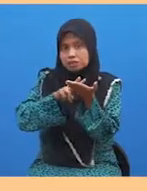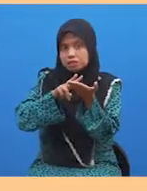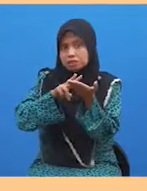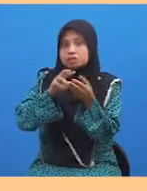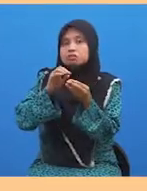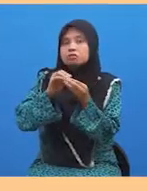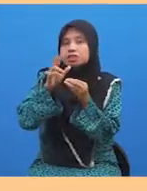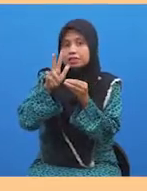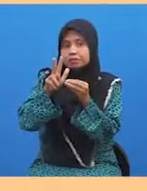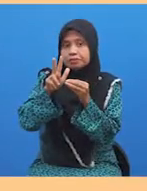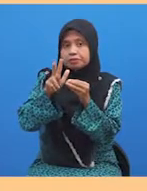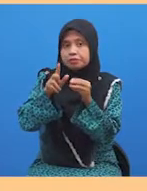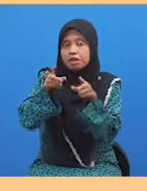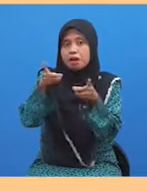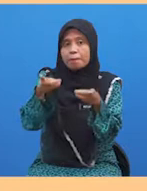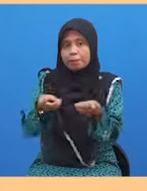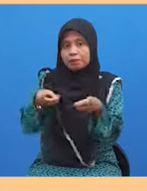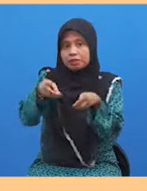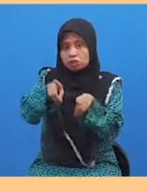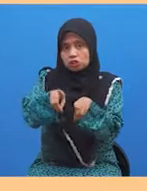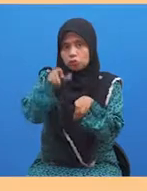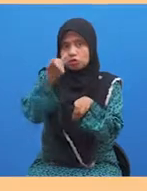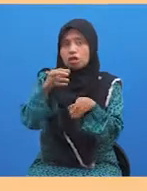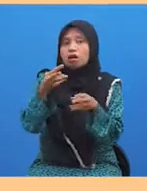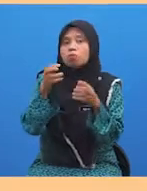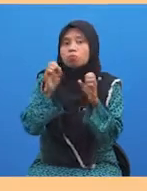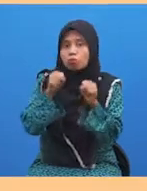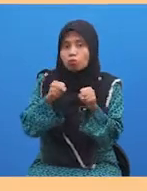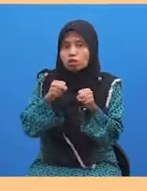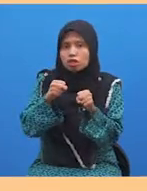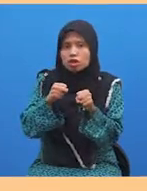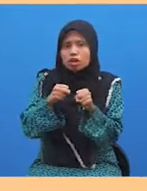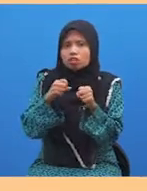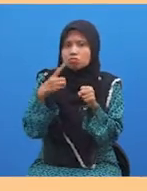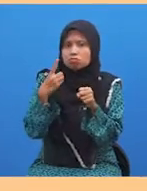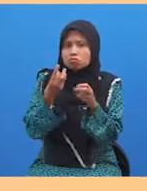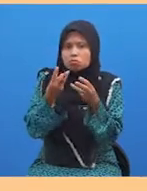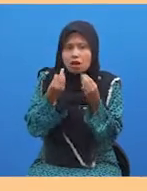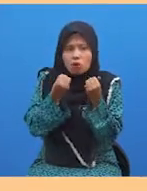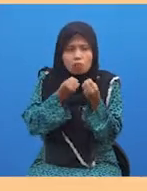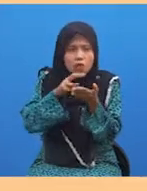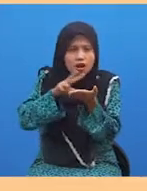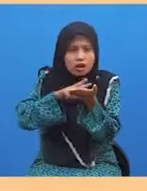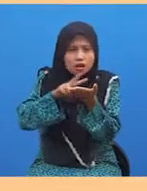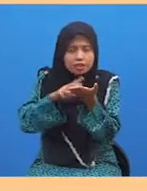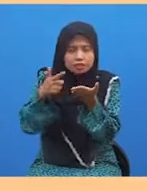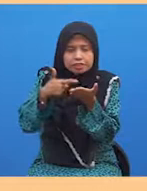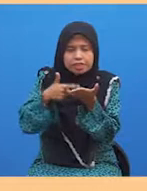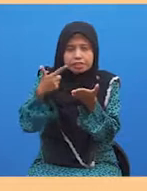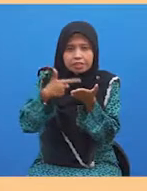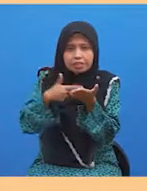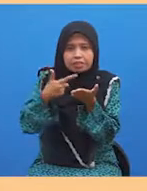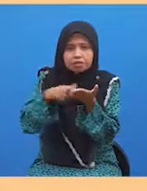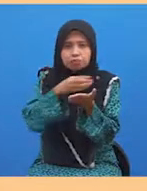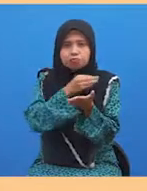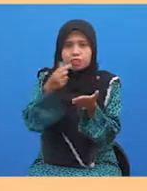Ketiga, peristiwa yang mampu merangsang pembaca untuk terus membaca